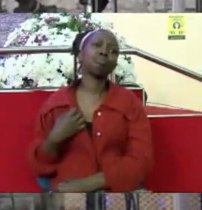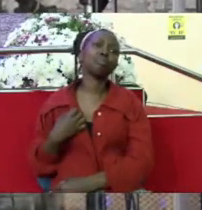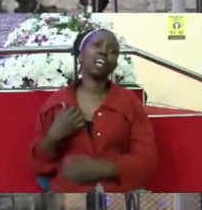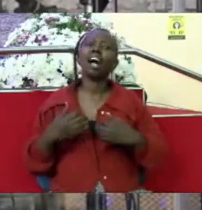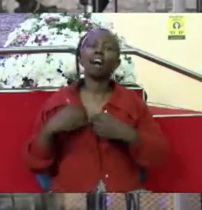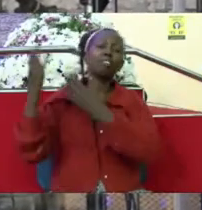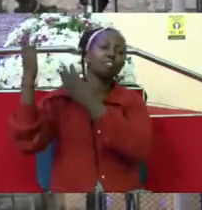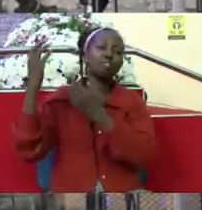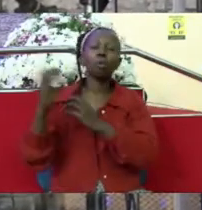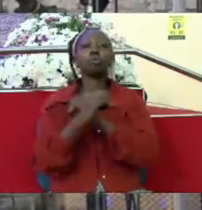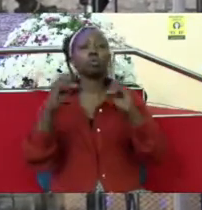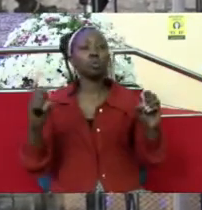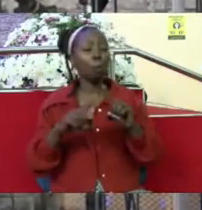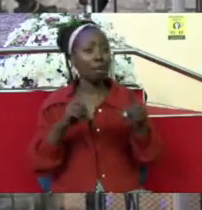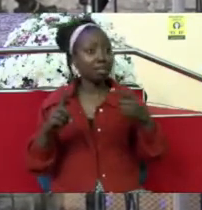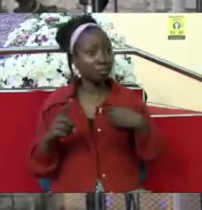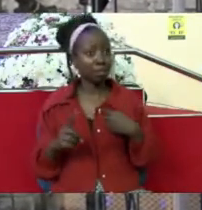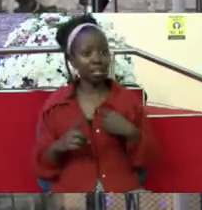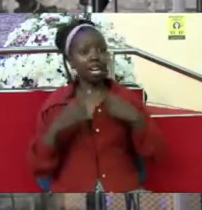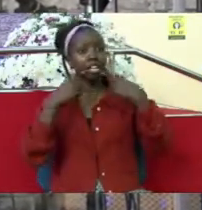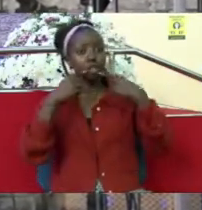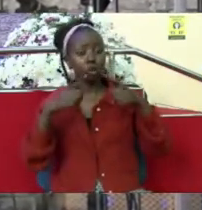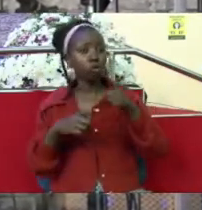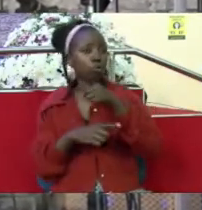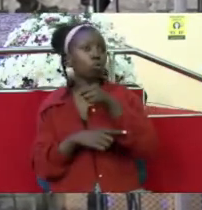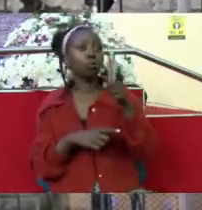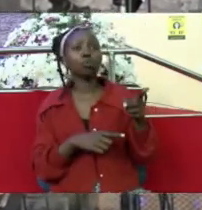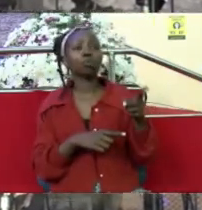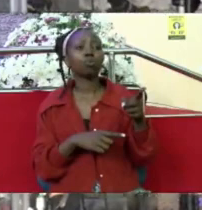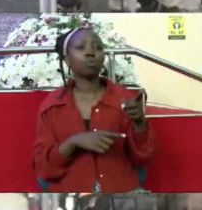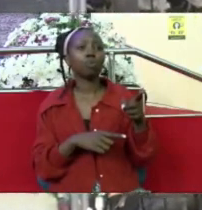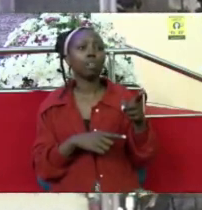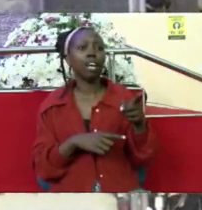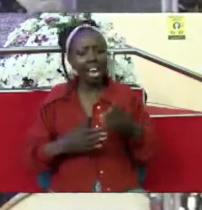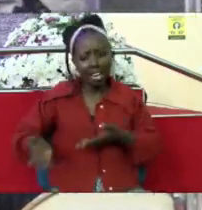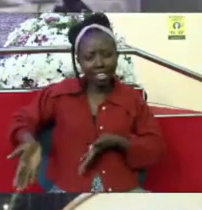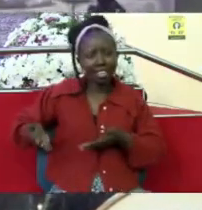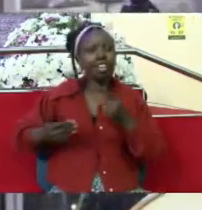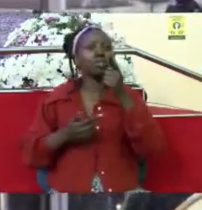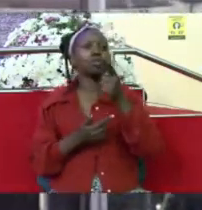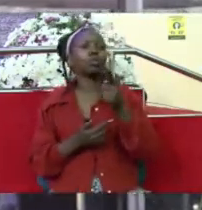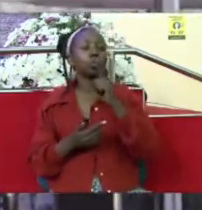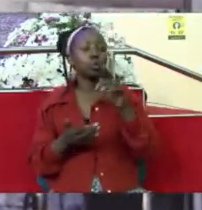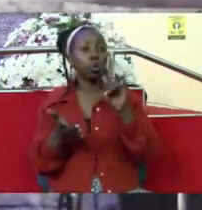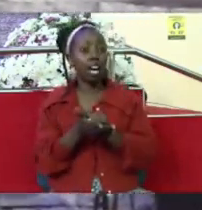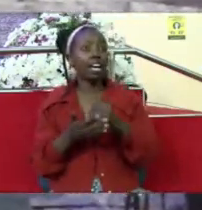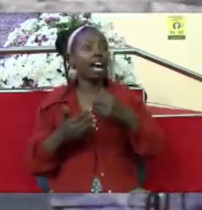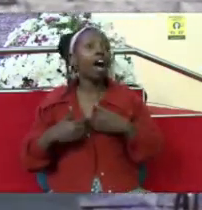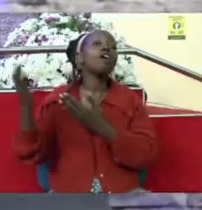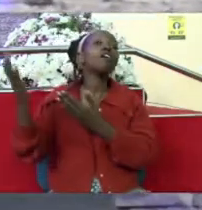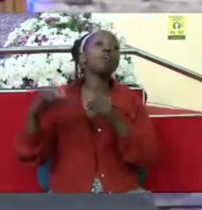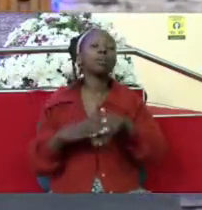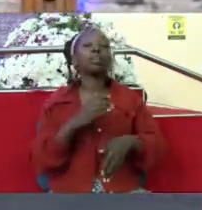Ni kama hakuna tumaini. But I have come to talk to you. Lakini nimekuja kukuongelesha. And to encourage you. Na kukutia moyo. So that you can have hope in